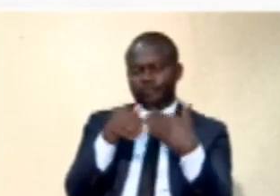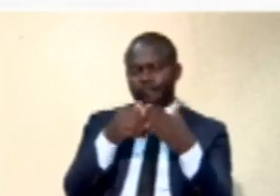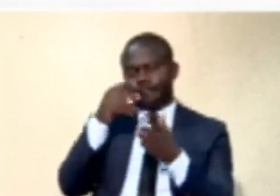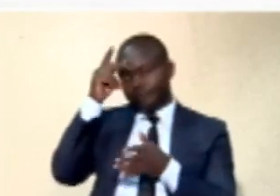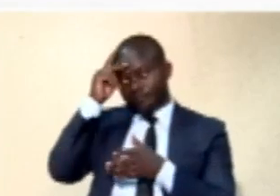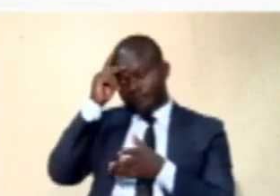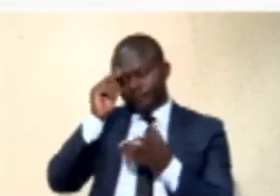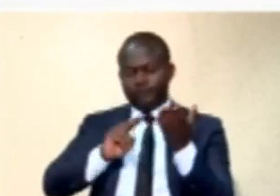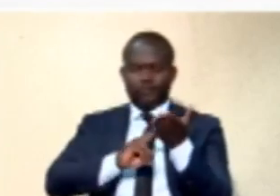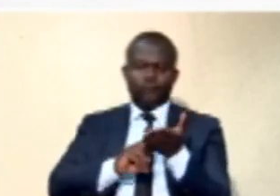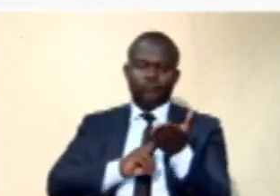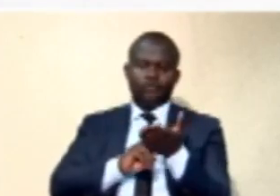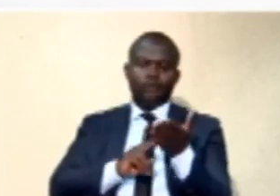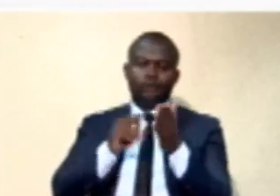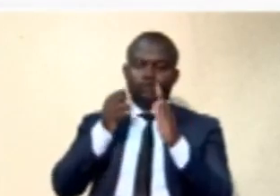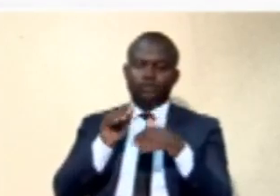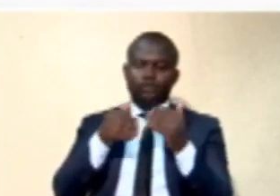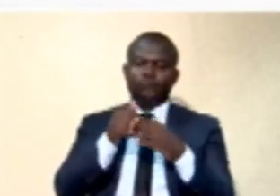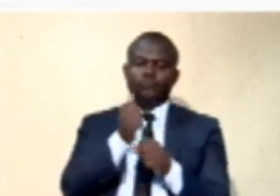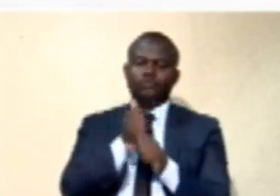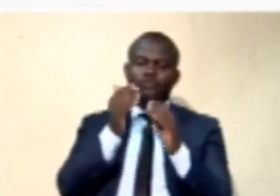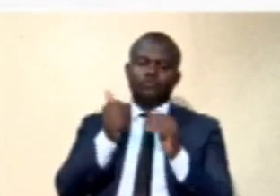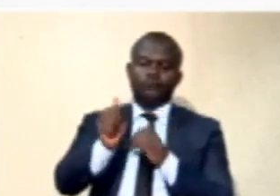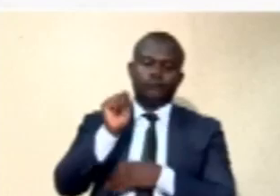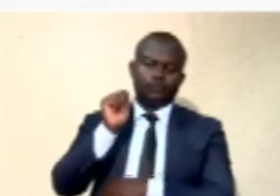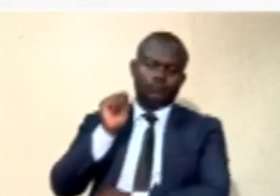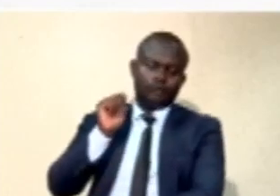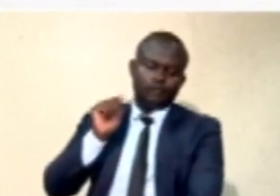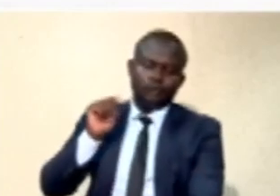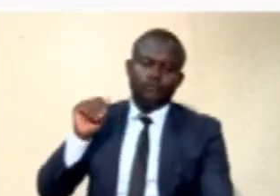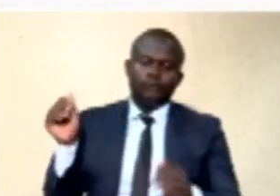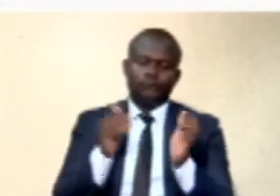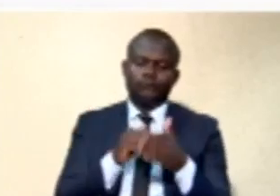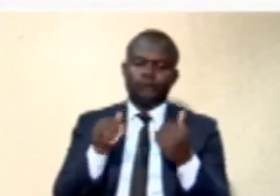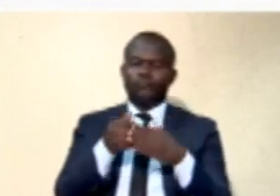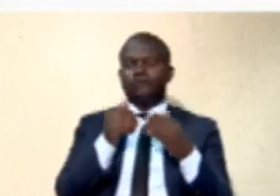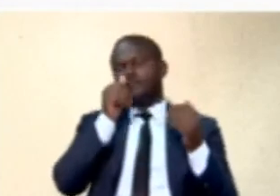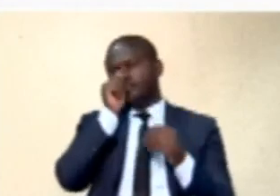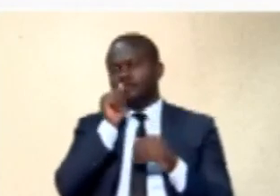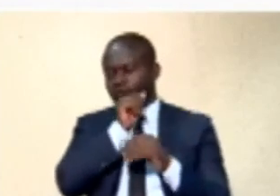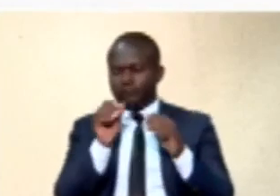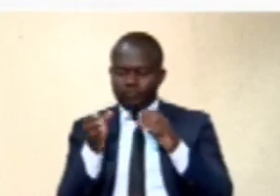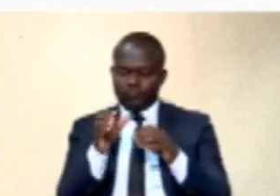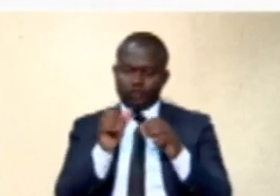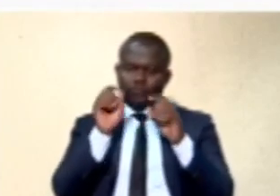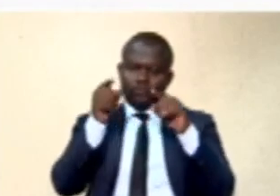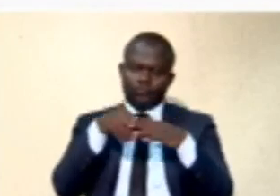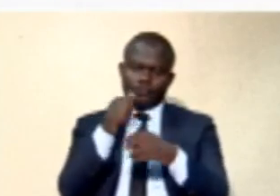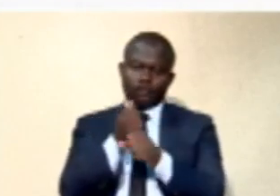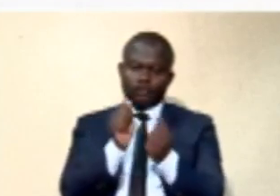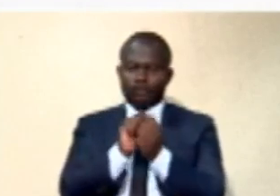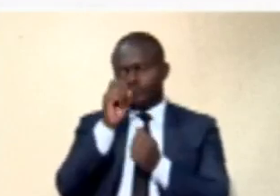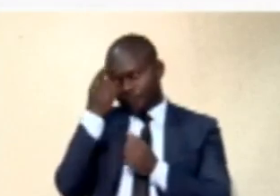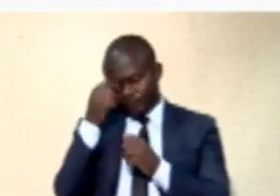n'ubumenyi, agakoresha wa muforomo akaba ari umukozi we. Ikindi ni uko private companies zirabyemerewe yuko zaza zigakorana na Leta